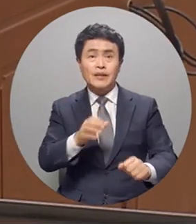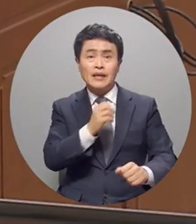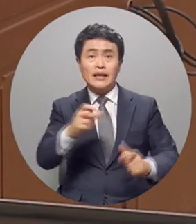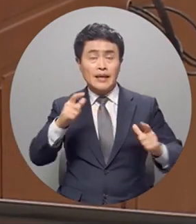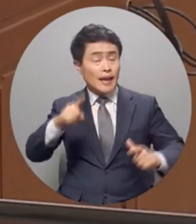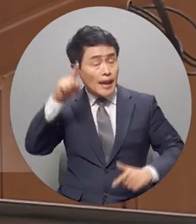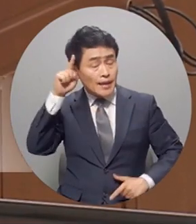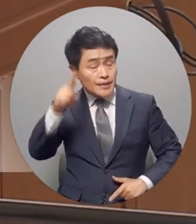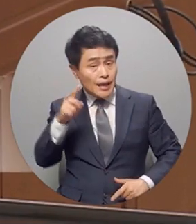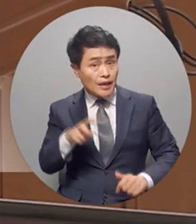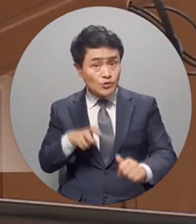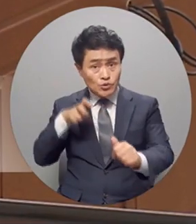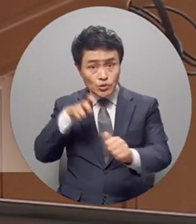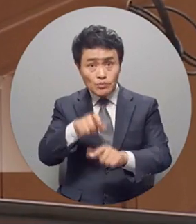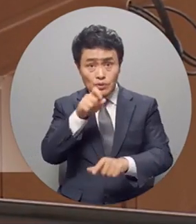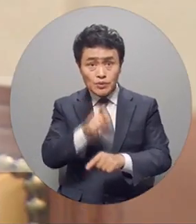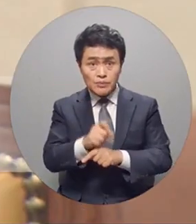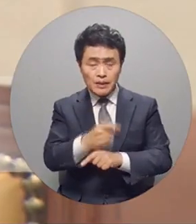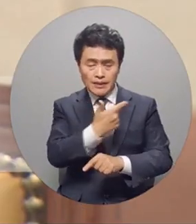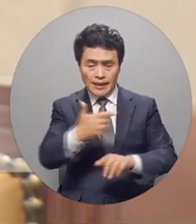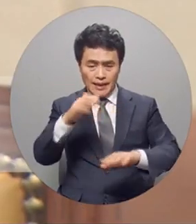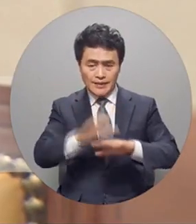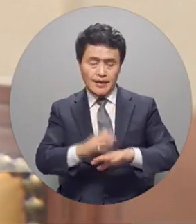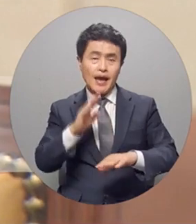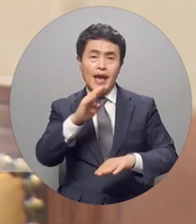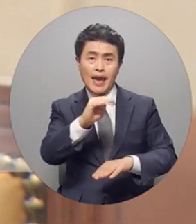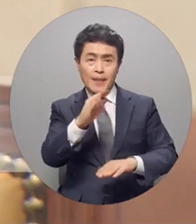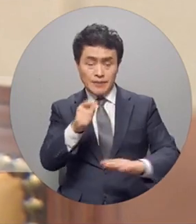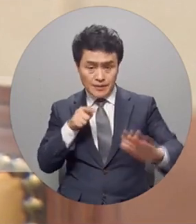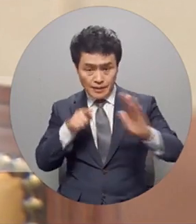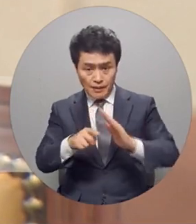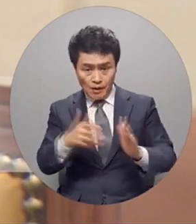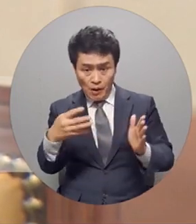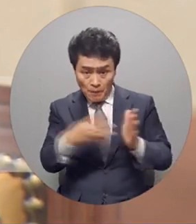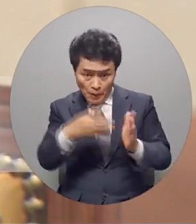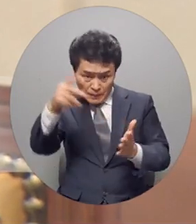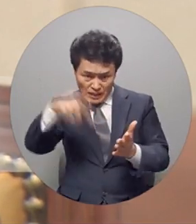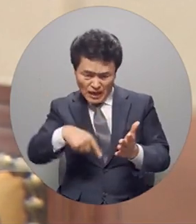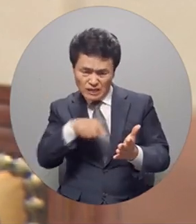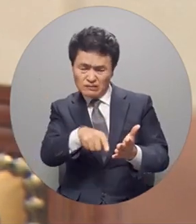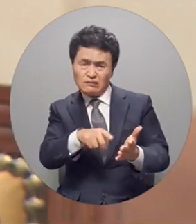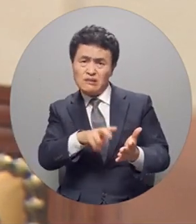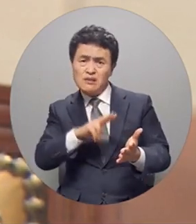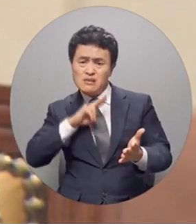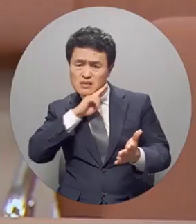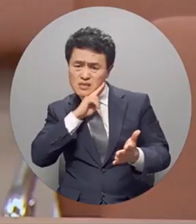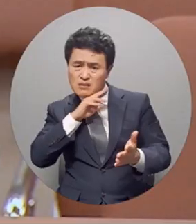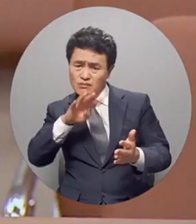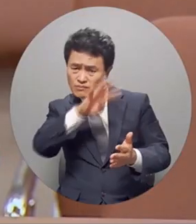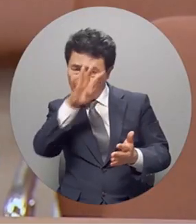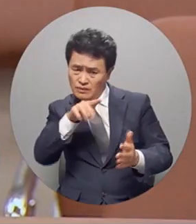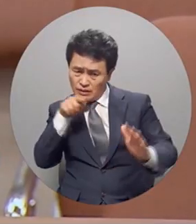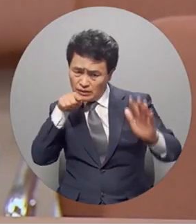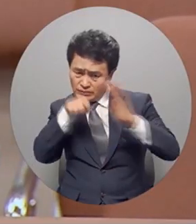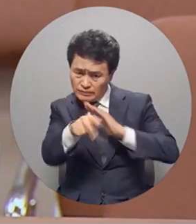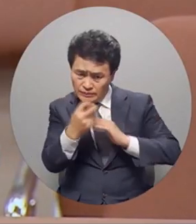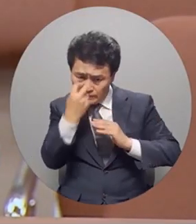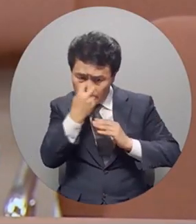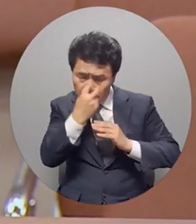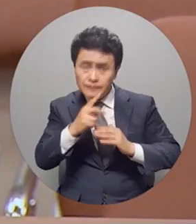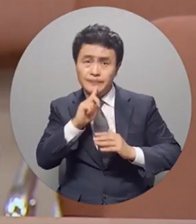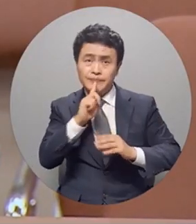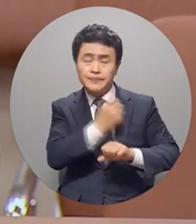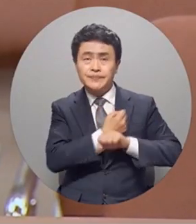내일 이 후보자가 근무했던 대전 MBC를 방문해 법인카드 유용 의혹을 현장 검증하겠다고 예고했습니다. MBC